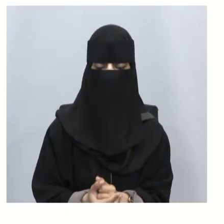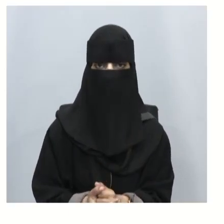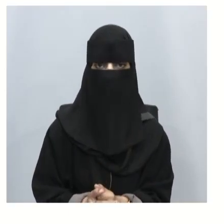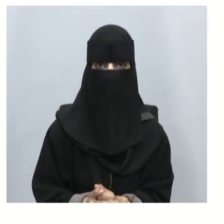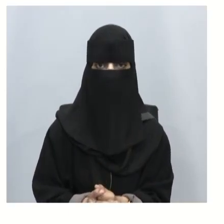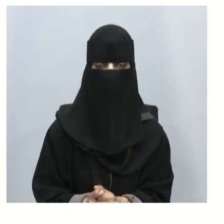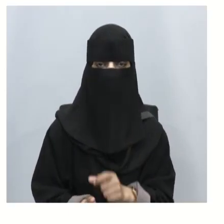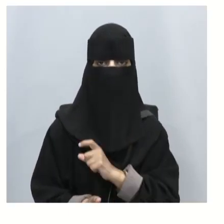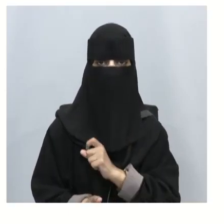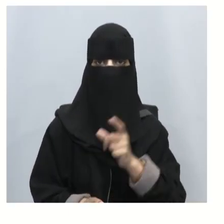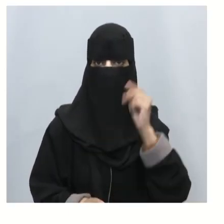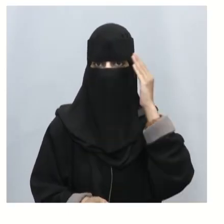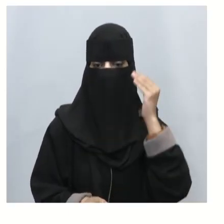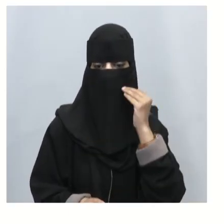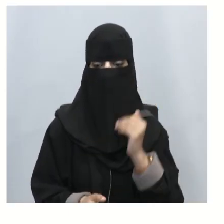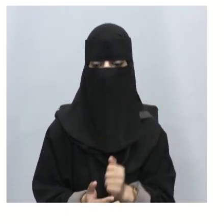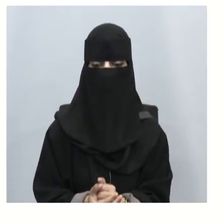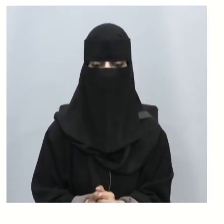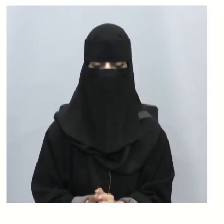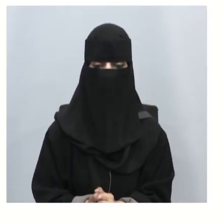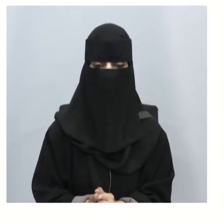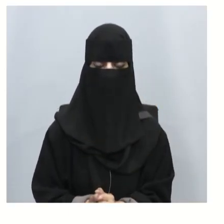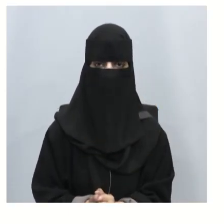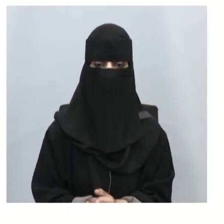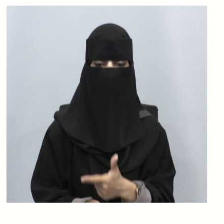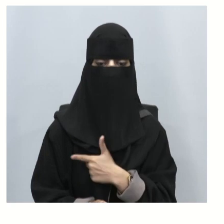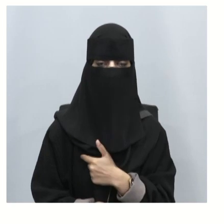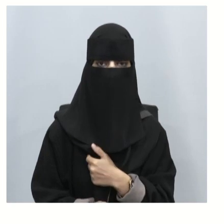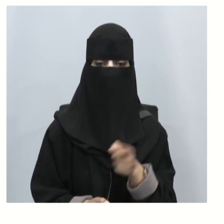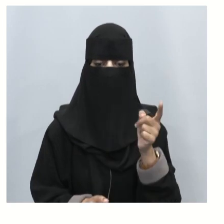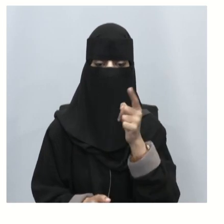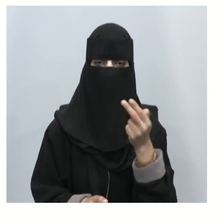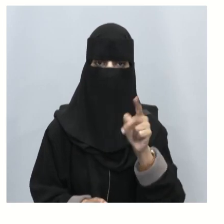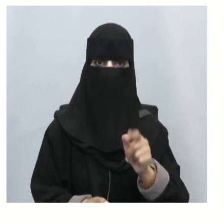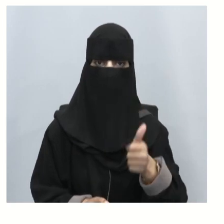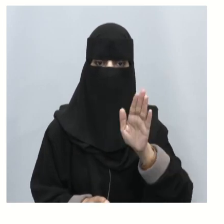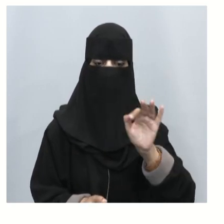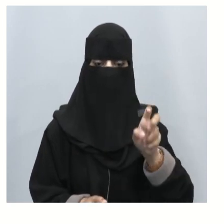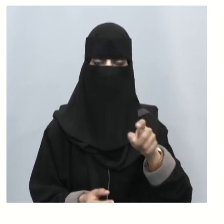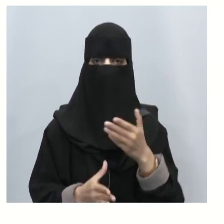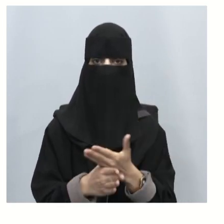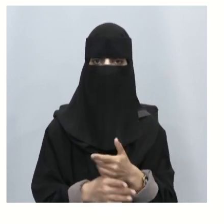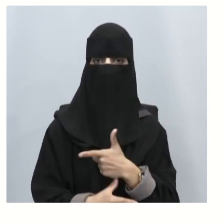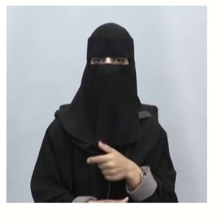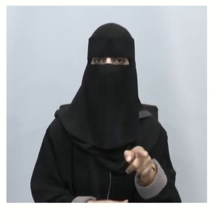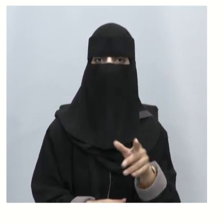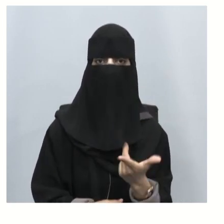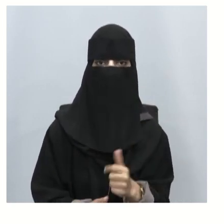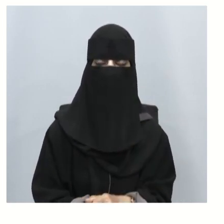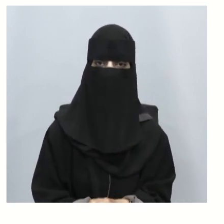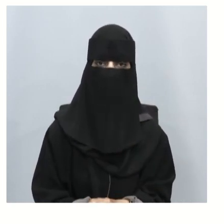يا عزيزتي الطالبه تسميه الدوله العباسيه بهذا الاسم